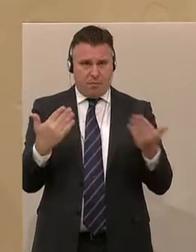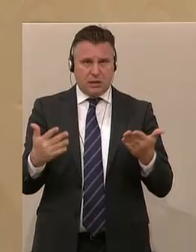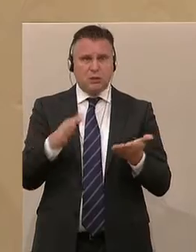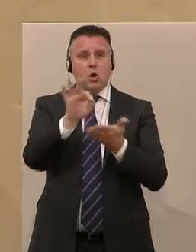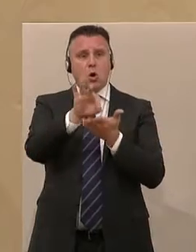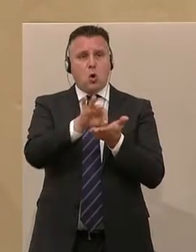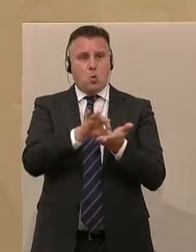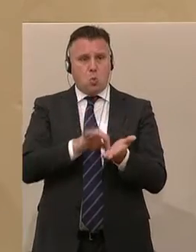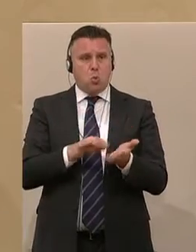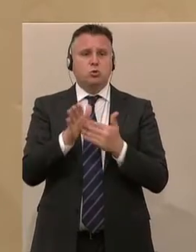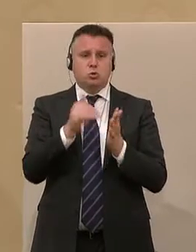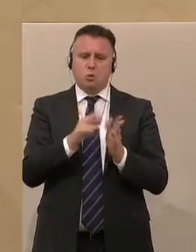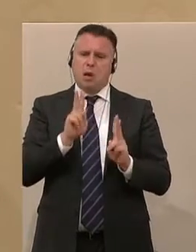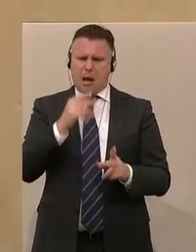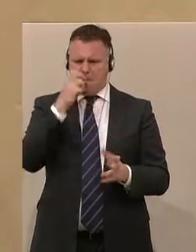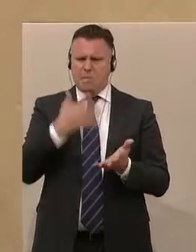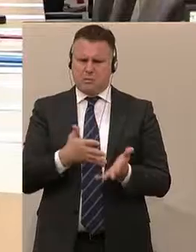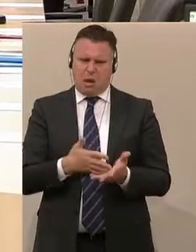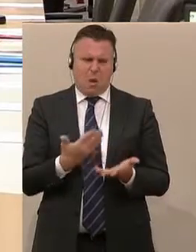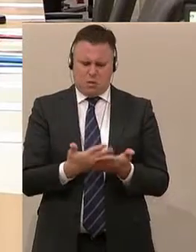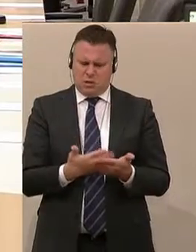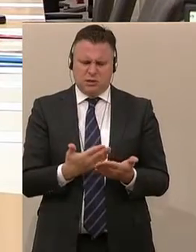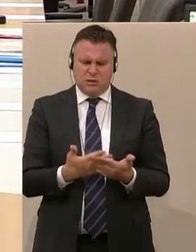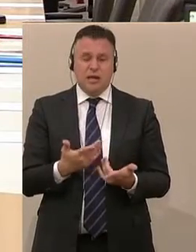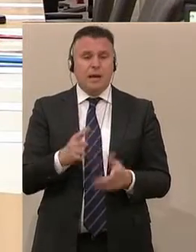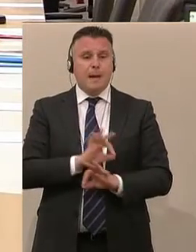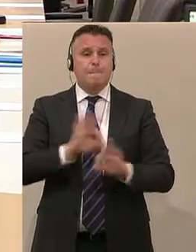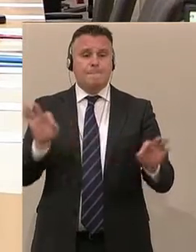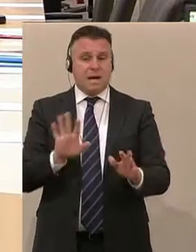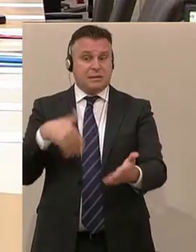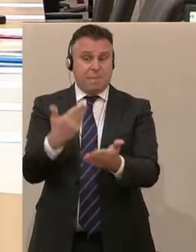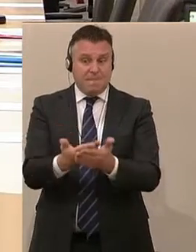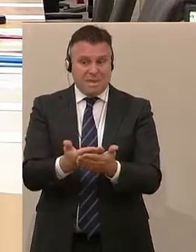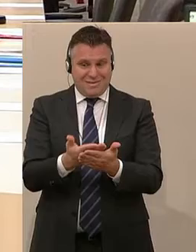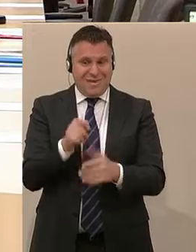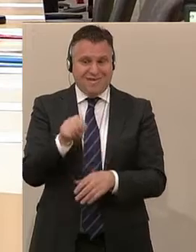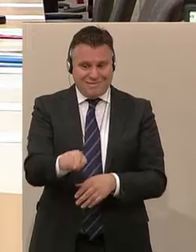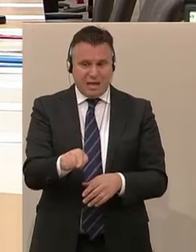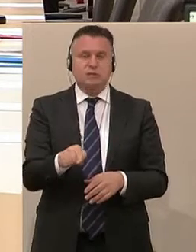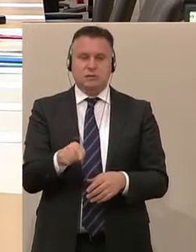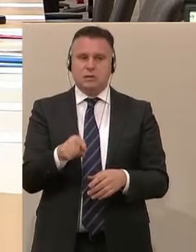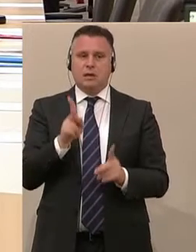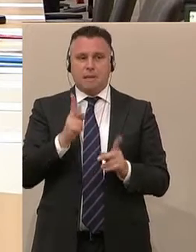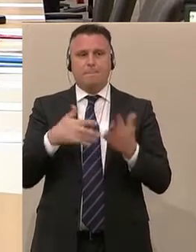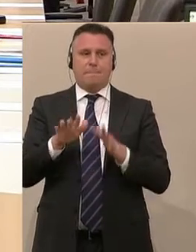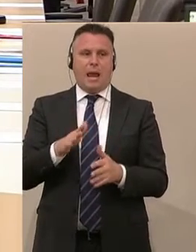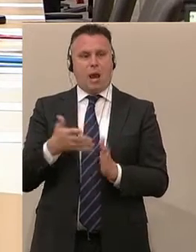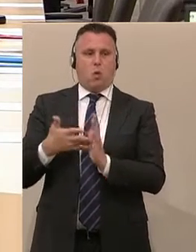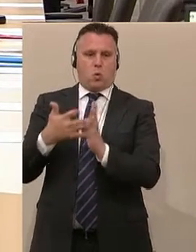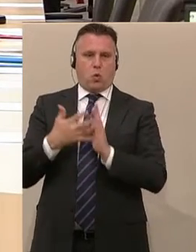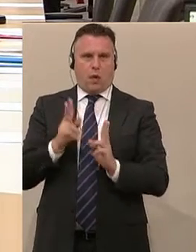das ist natürlich missbrauchsanfällig und wenn man hier zum Bestbieterprinzip kommt, dann kann man das ein bisschen besser unter Kontrolle